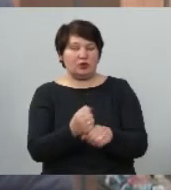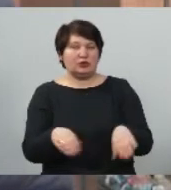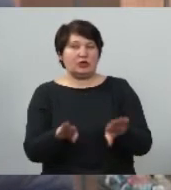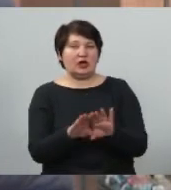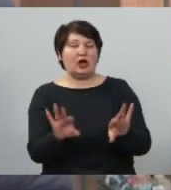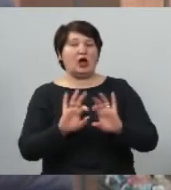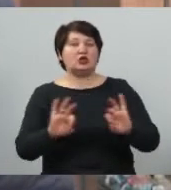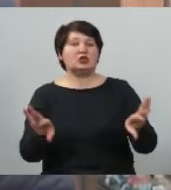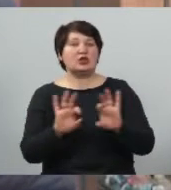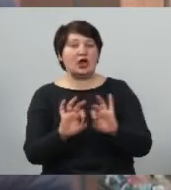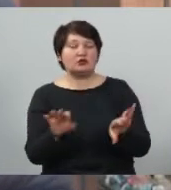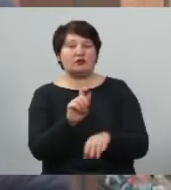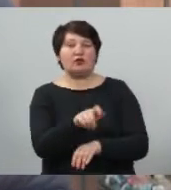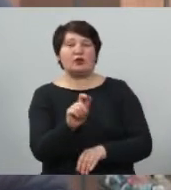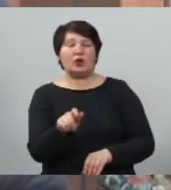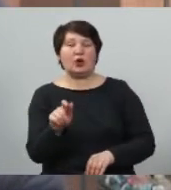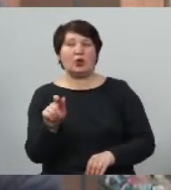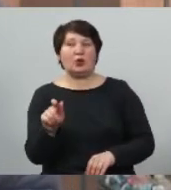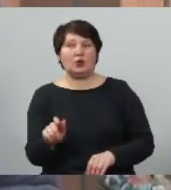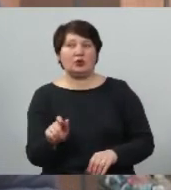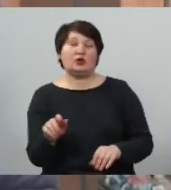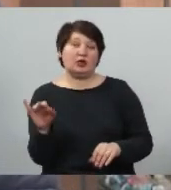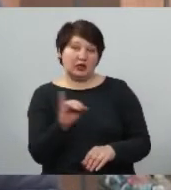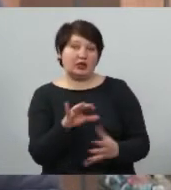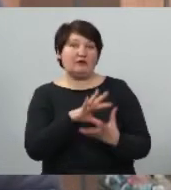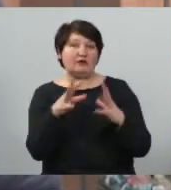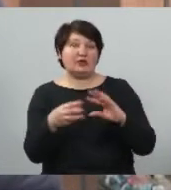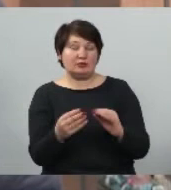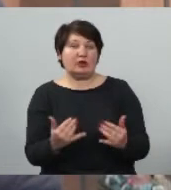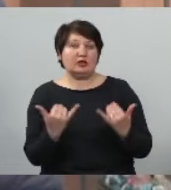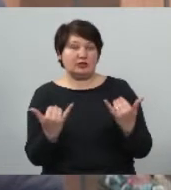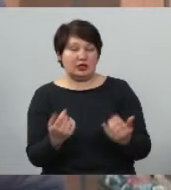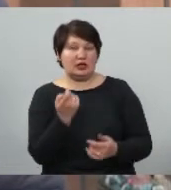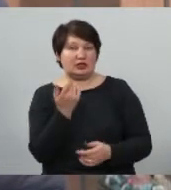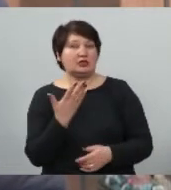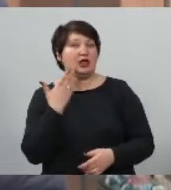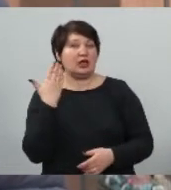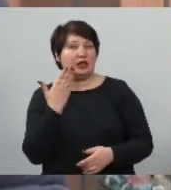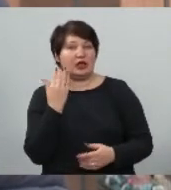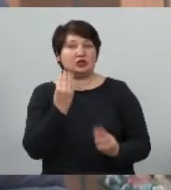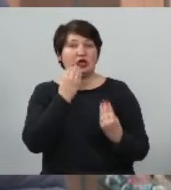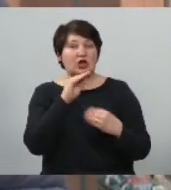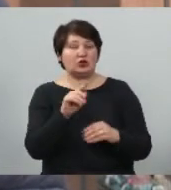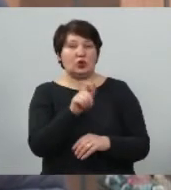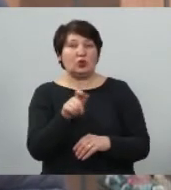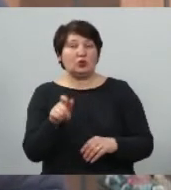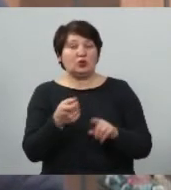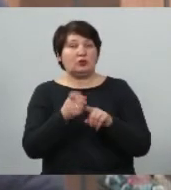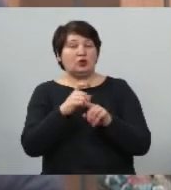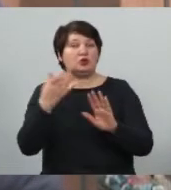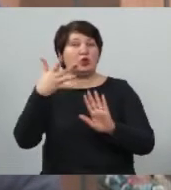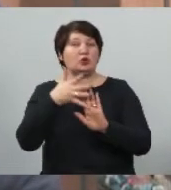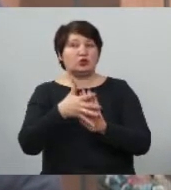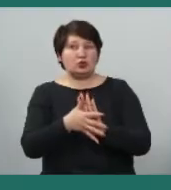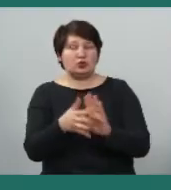роз'яснювальна людям. В принципі, зараз набагато вже краще. Більше людей розуміють